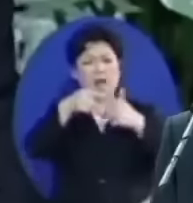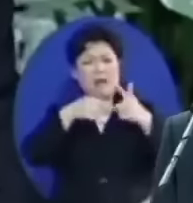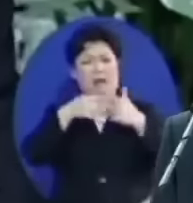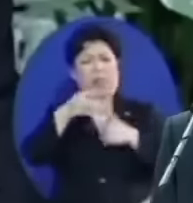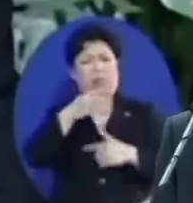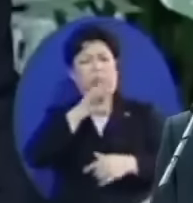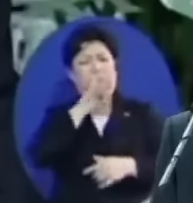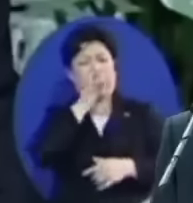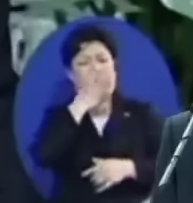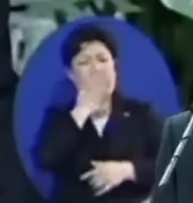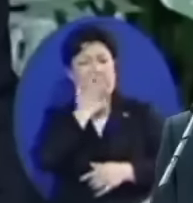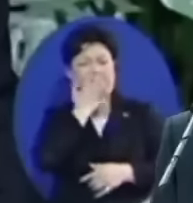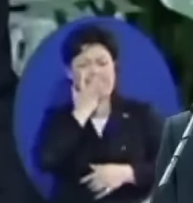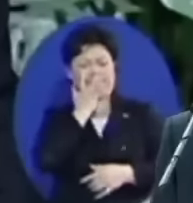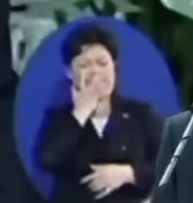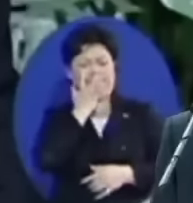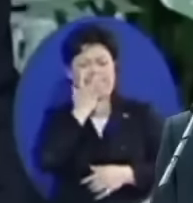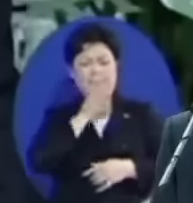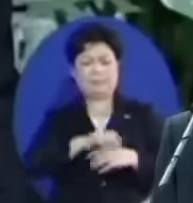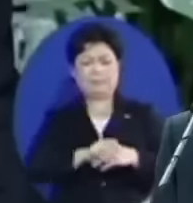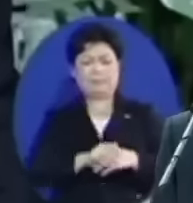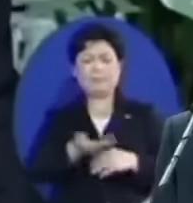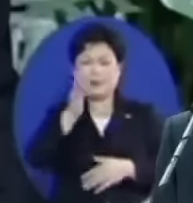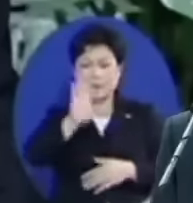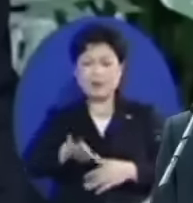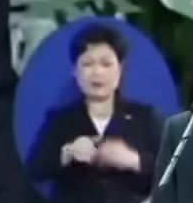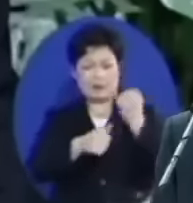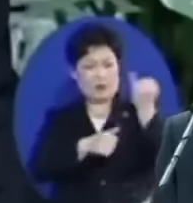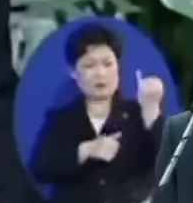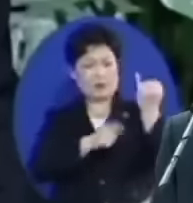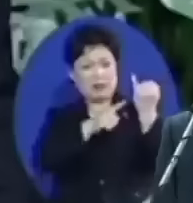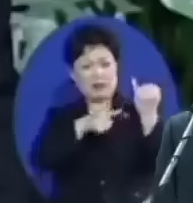없다고 생각하지 않습니까? 그런데 그 여자가